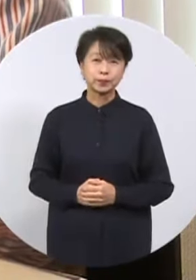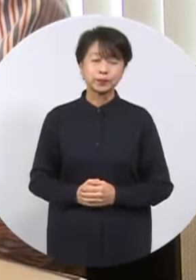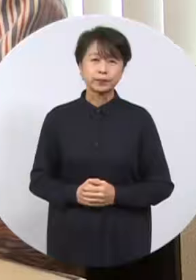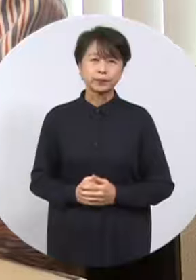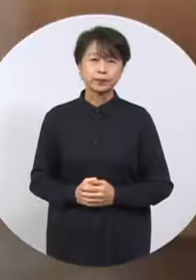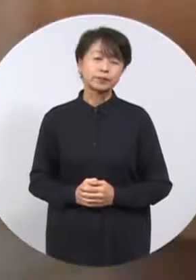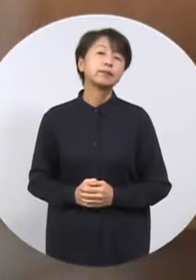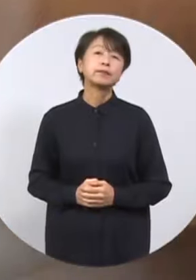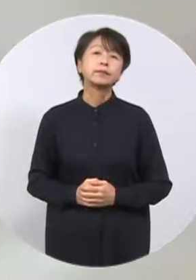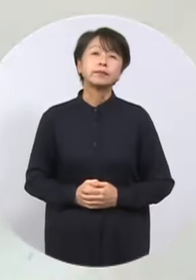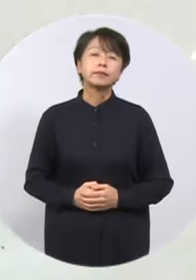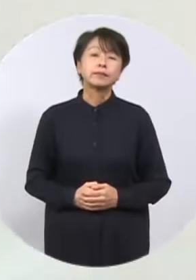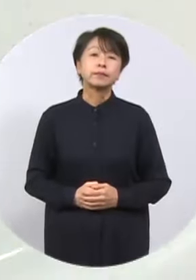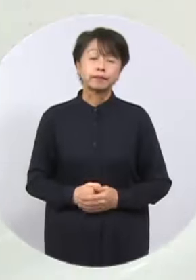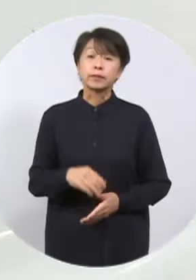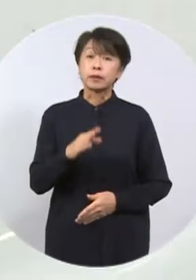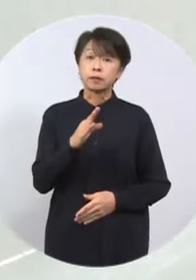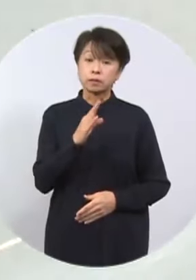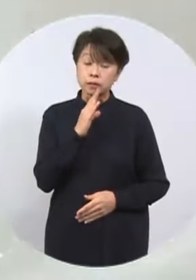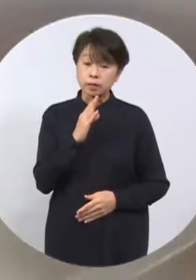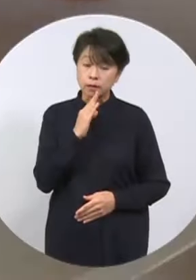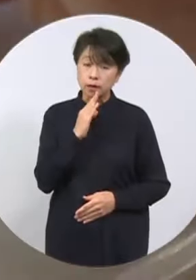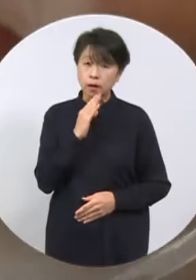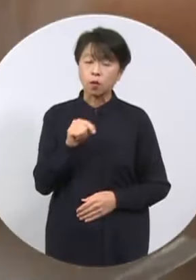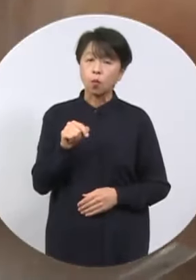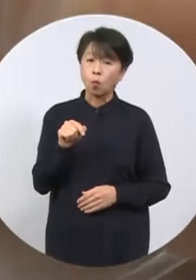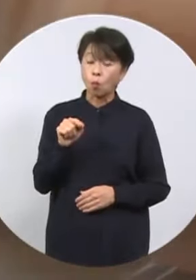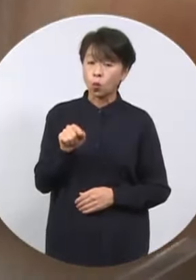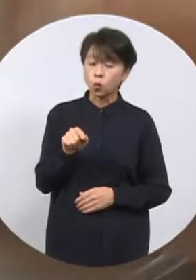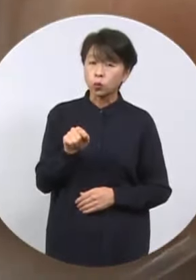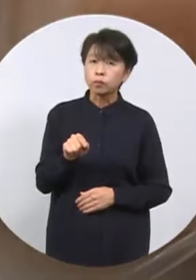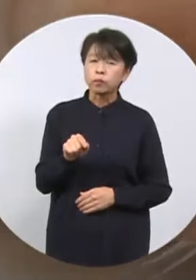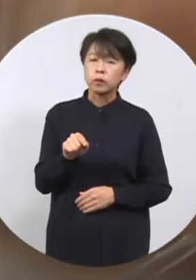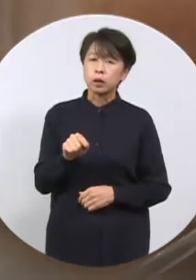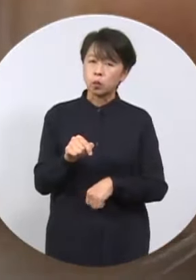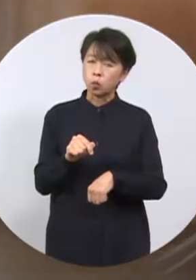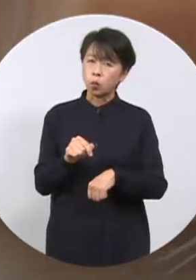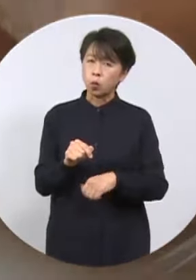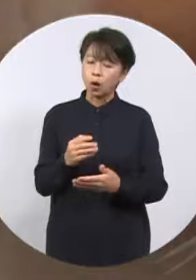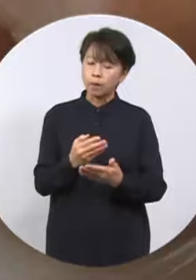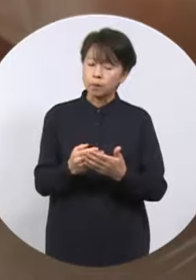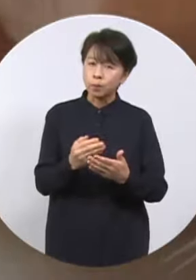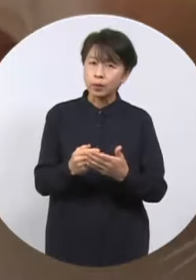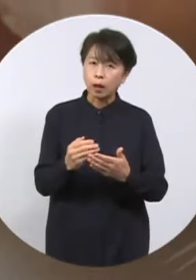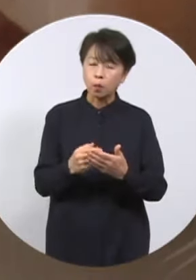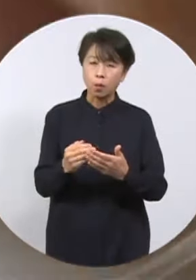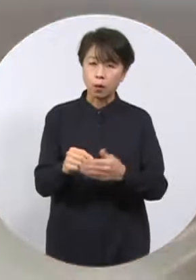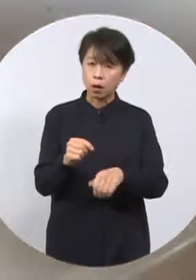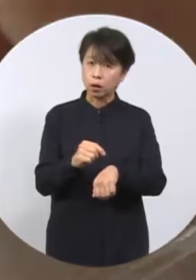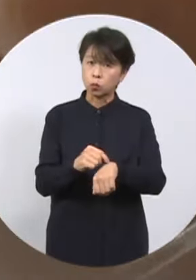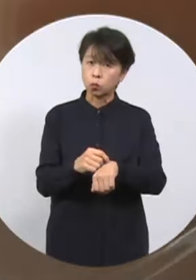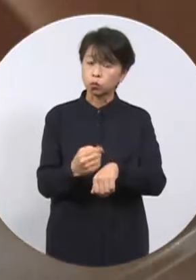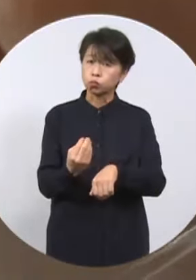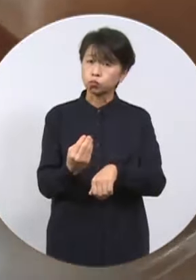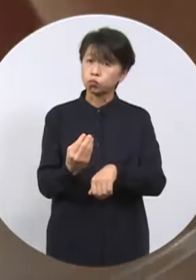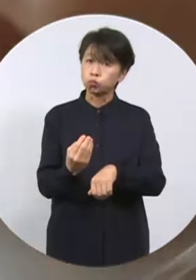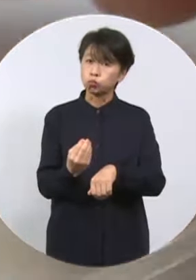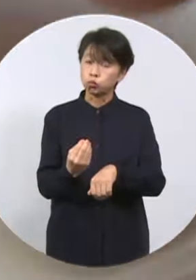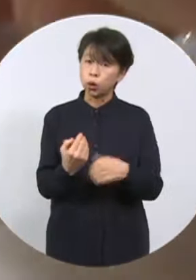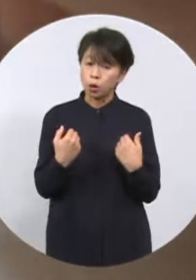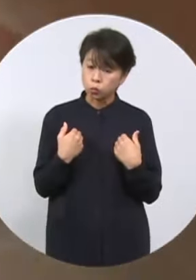です。 実際今、まあ、こちらのデザインですと、はい、描くのにどのくらいお時間かかるんです